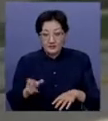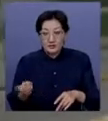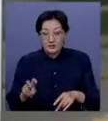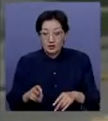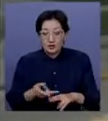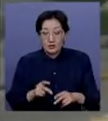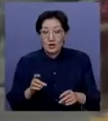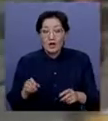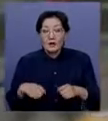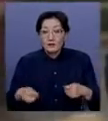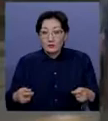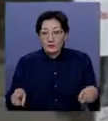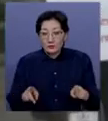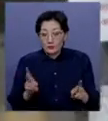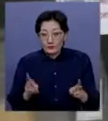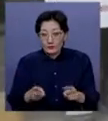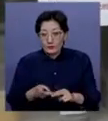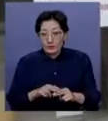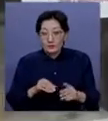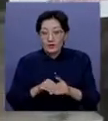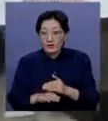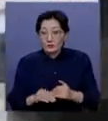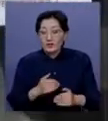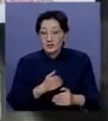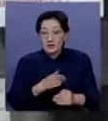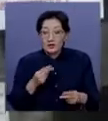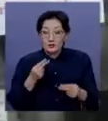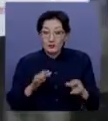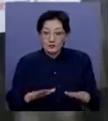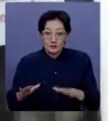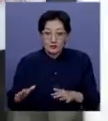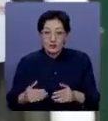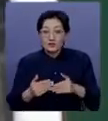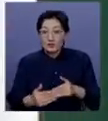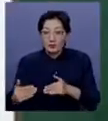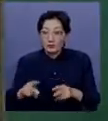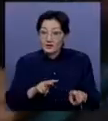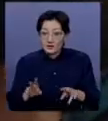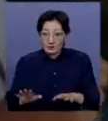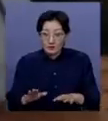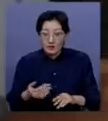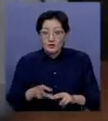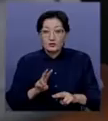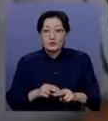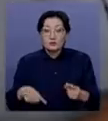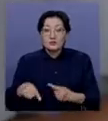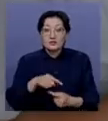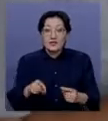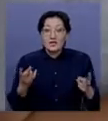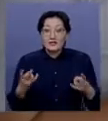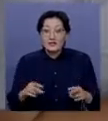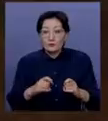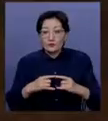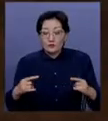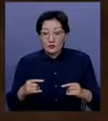Бұл лағман дайындайтын асхана тексерушілерден қашып құтыла алмады. Тамақтану орнында қашықтық мүлдем сақталмаған. Өйткені кәсіпкер керек емес